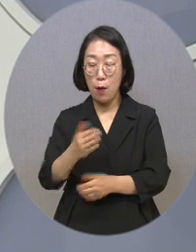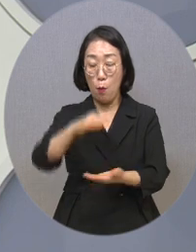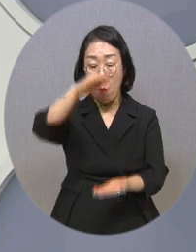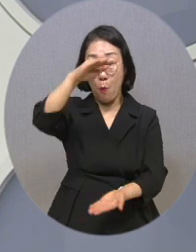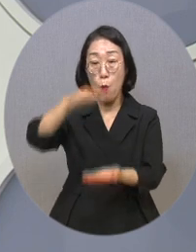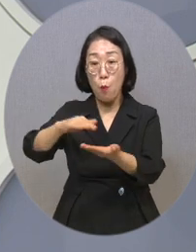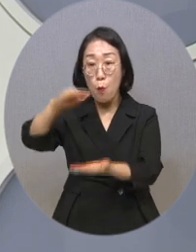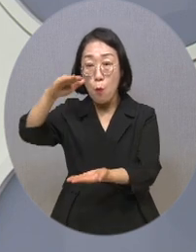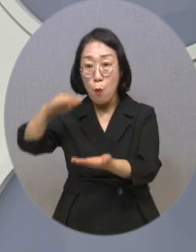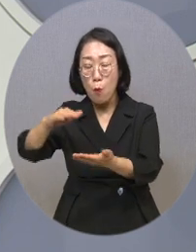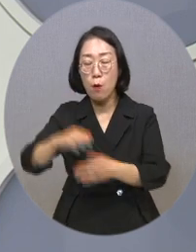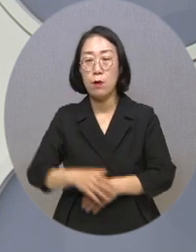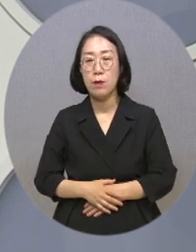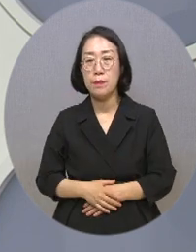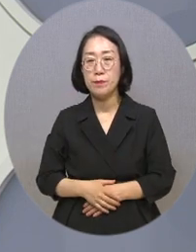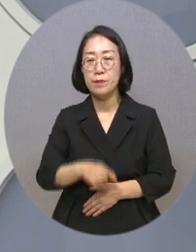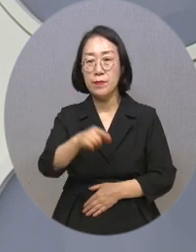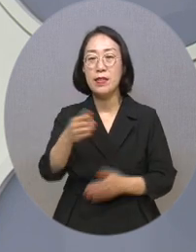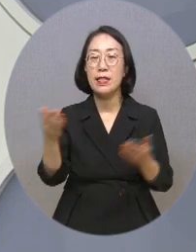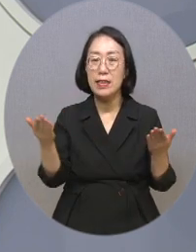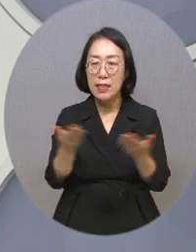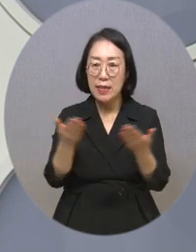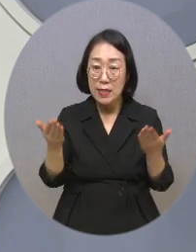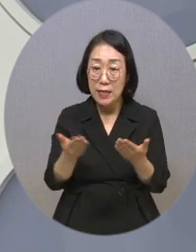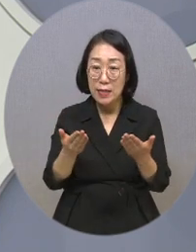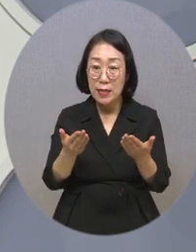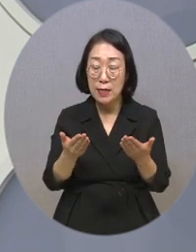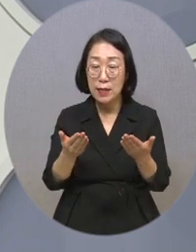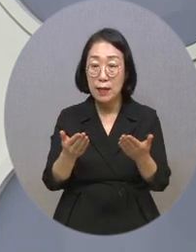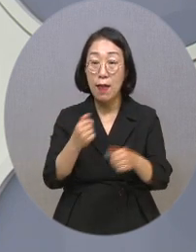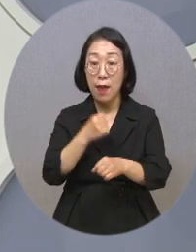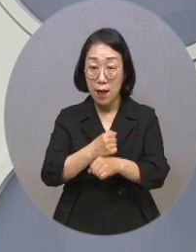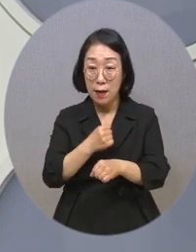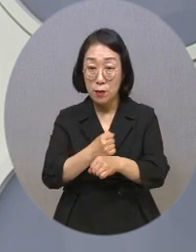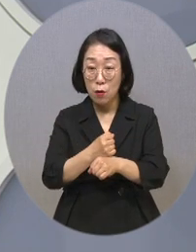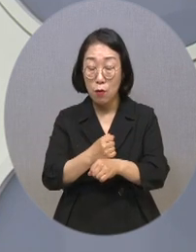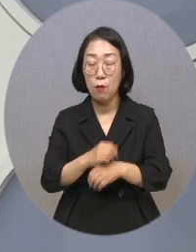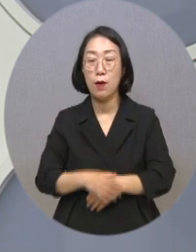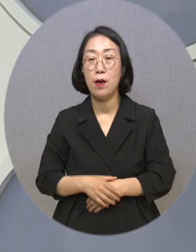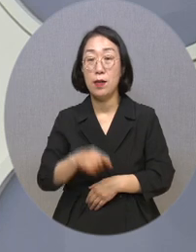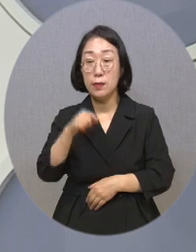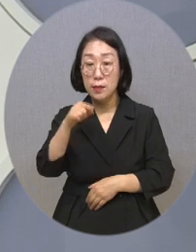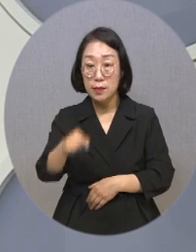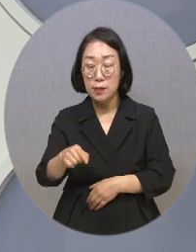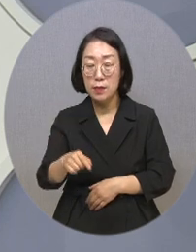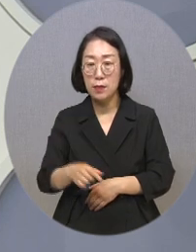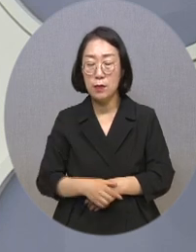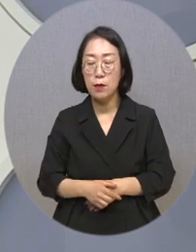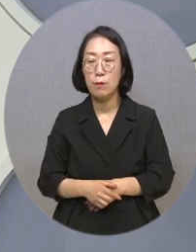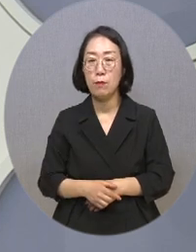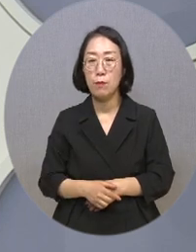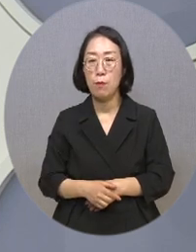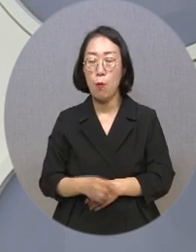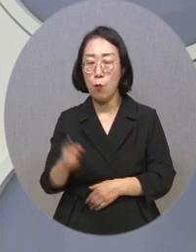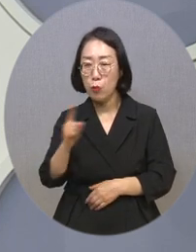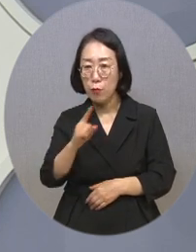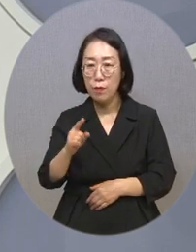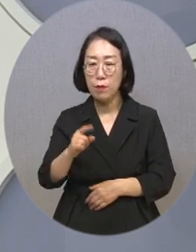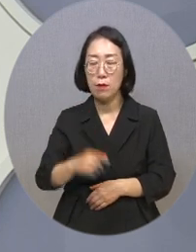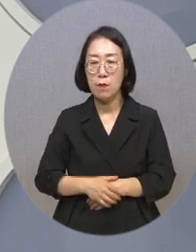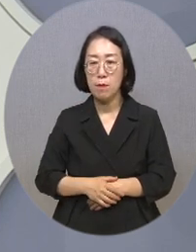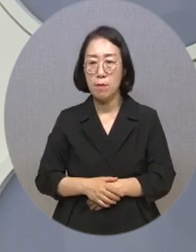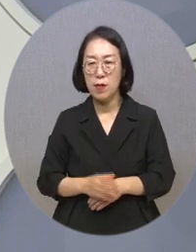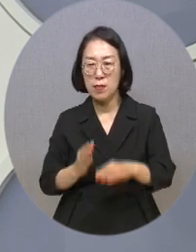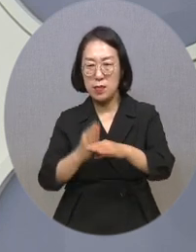근데 아무튼 근로를 해야지 이런 저런 그 소위 말하는 도전 행동도 안